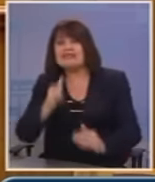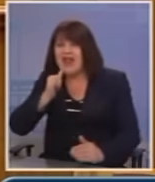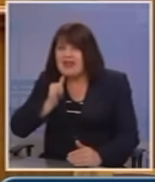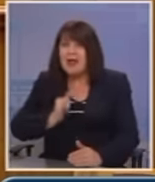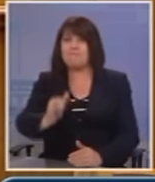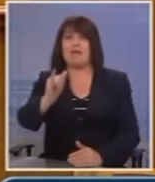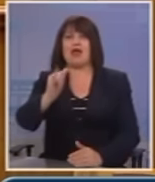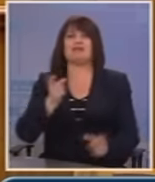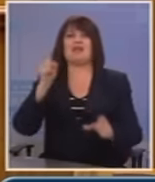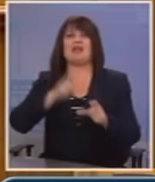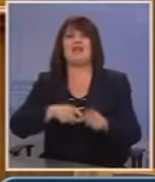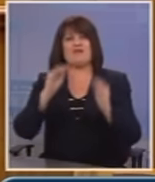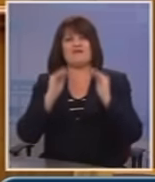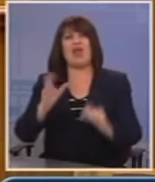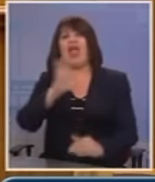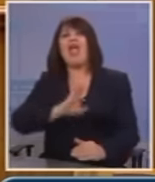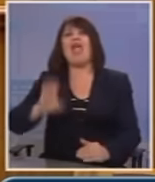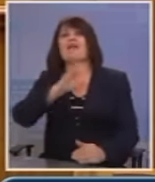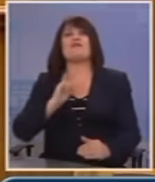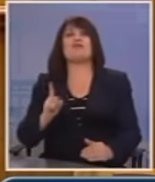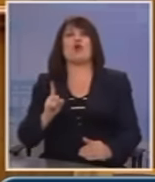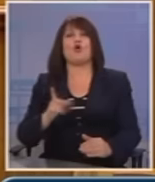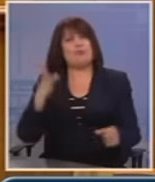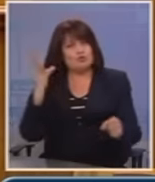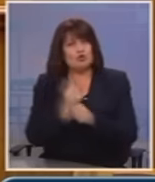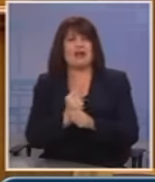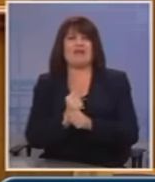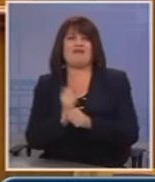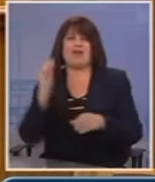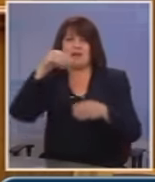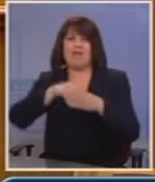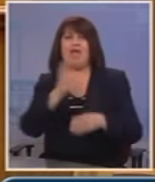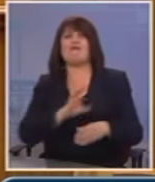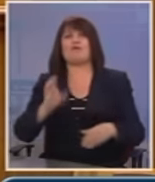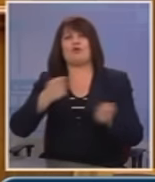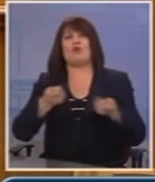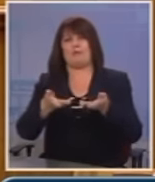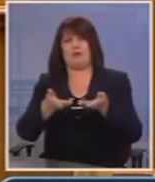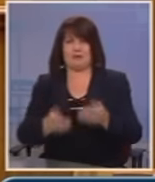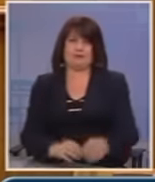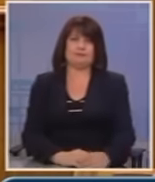διαπαντός αυτή την αδιαπραγμάτευτη εθνική κατάκτηση τη συμμετοχή στα ευρωπαϊκά δρόμενα.